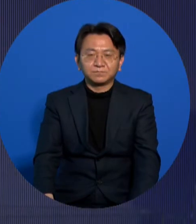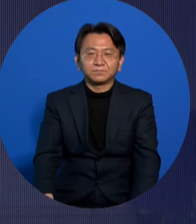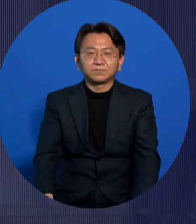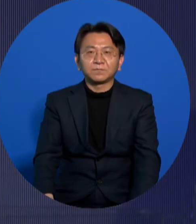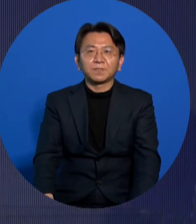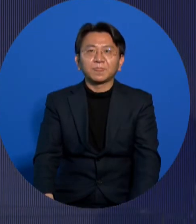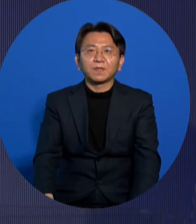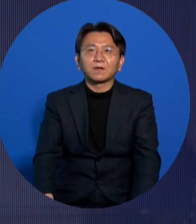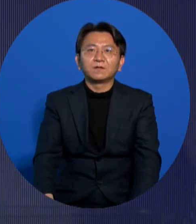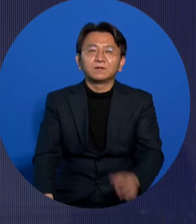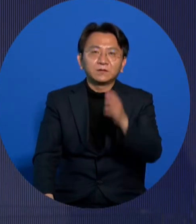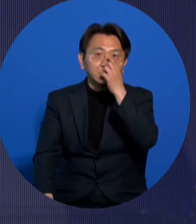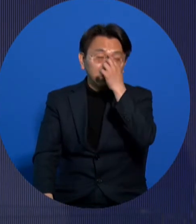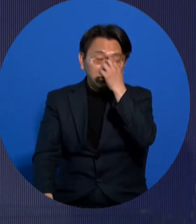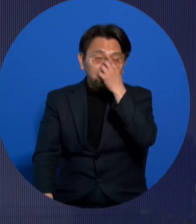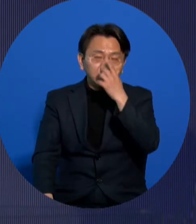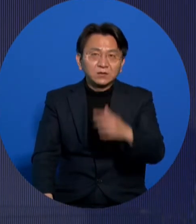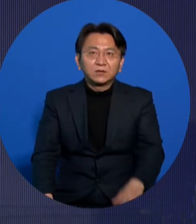네,